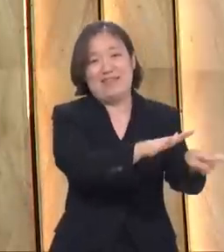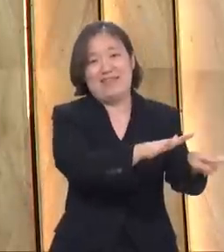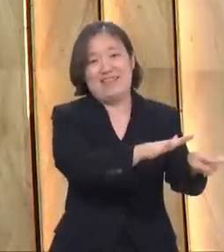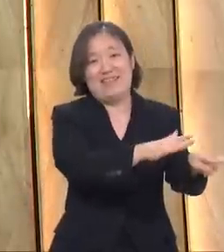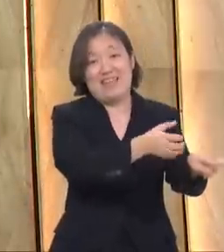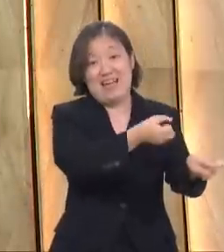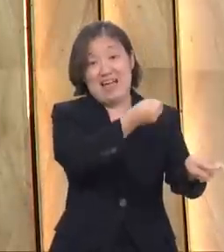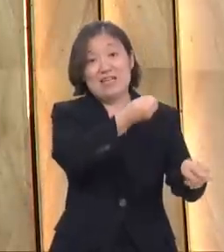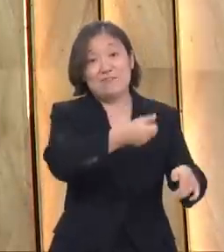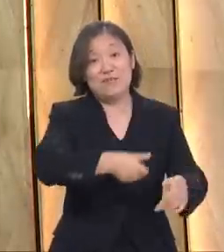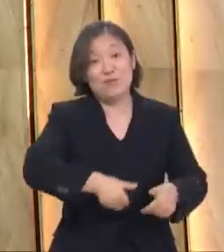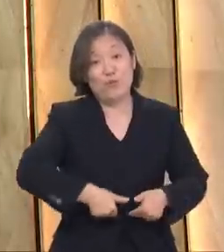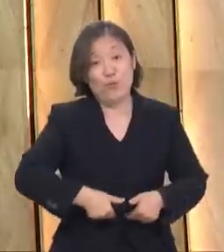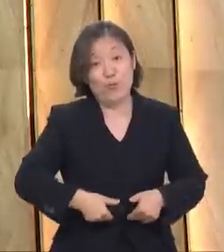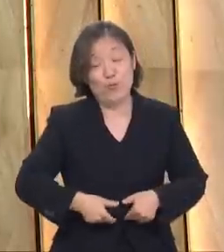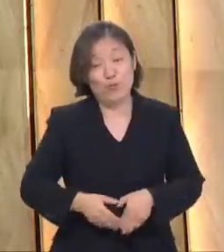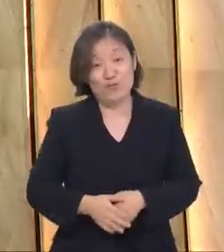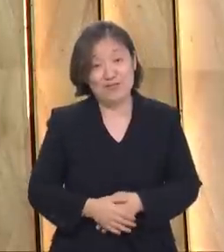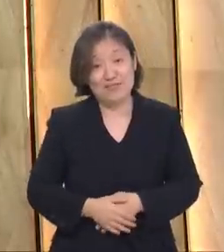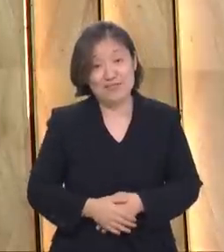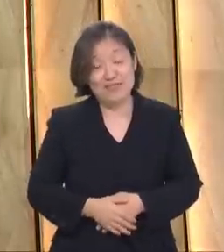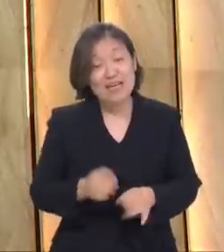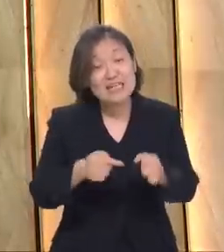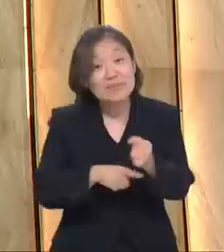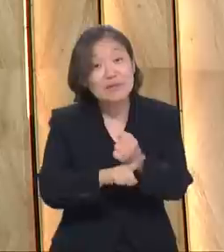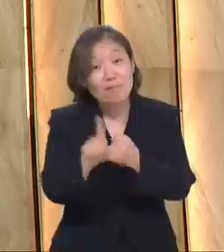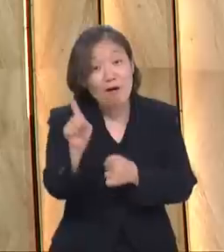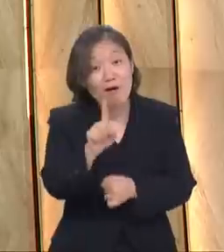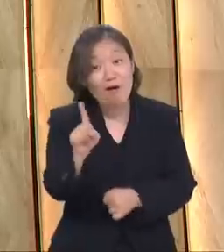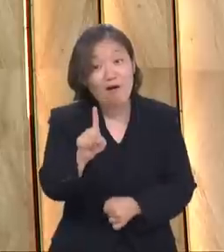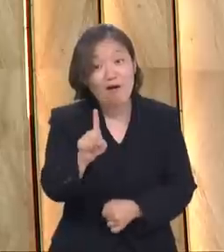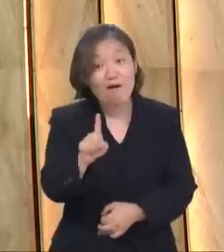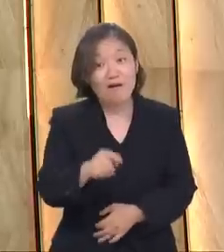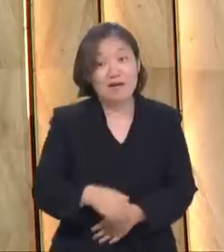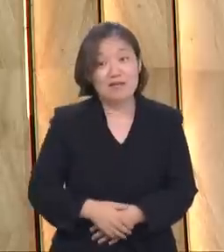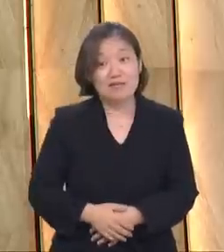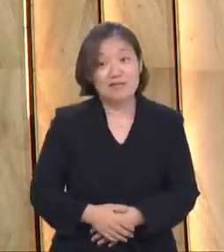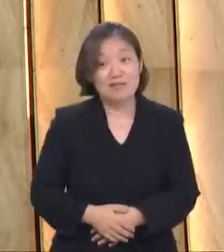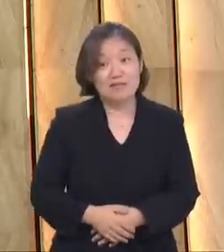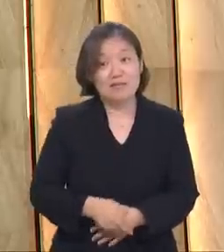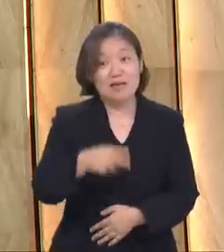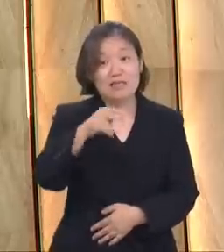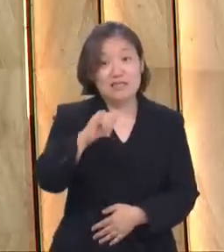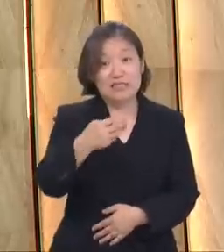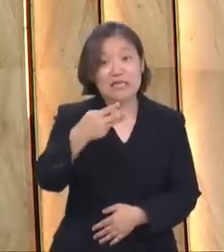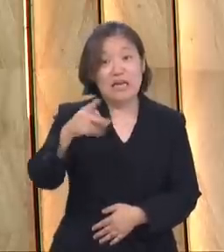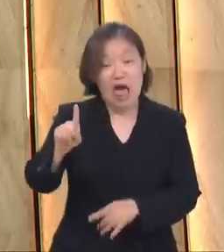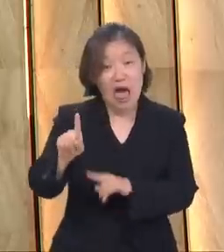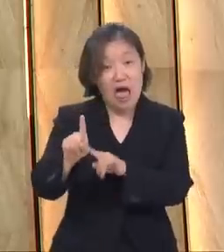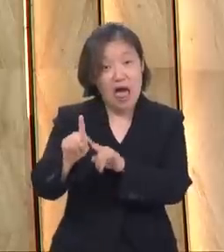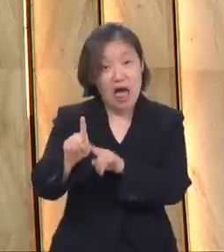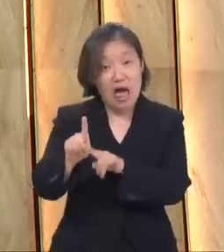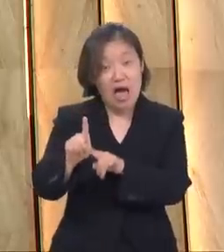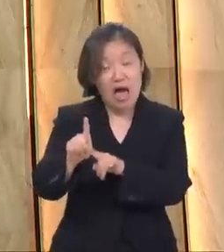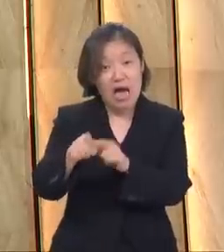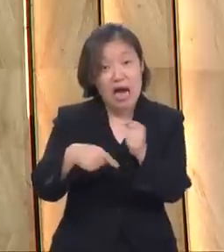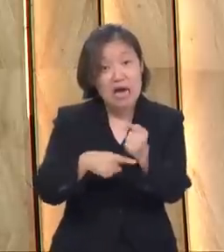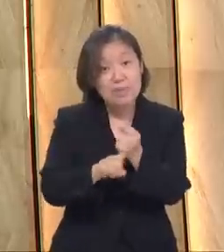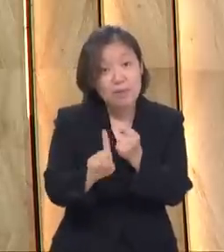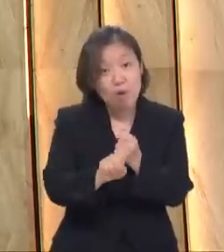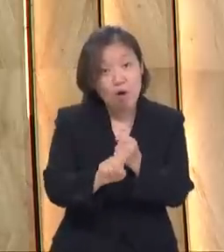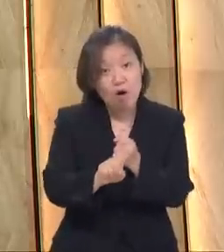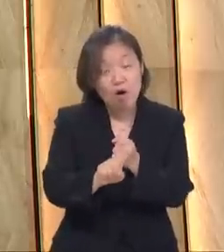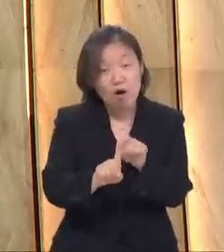좋은 습관이라는 뜻을 가진 단어가 바로 신라라고 합니다 실라이